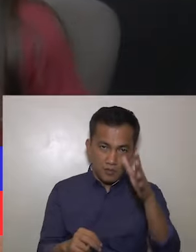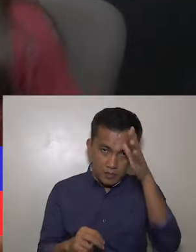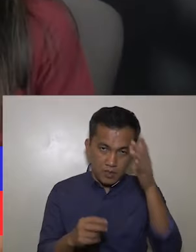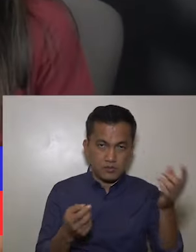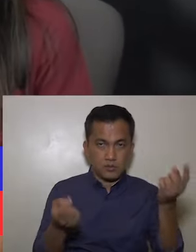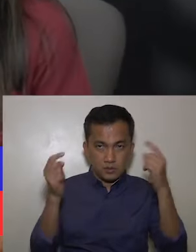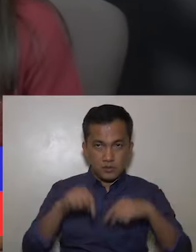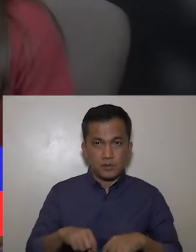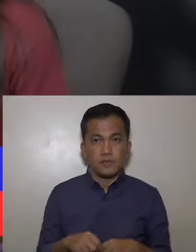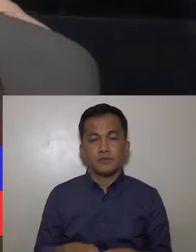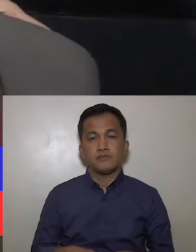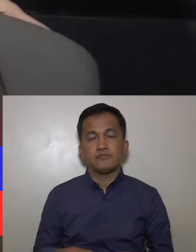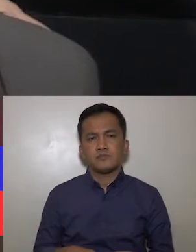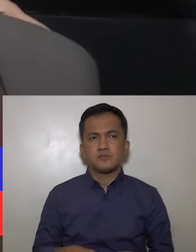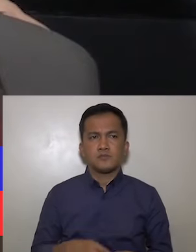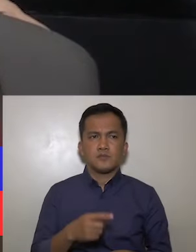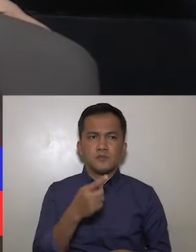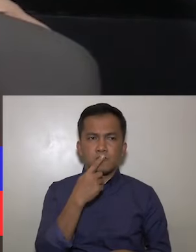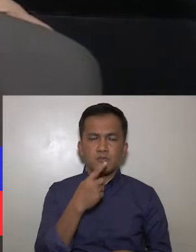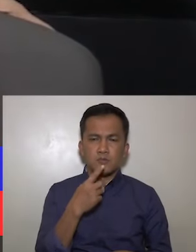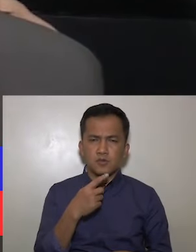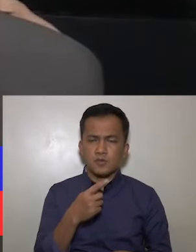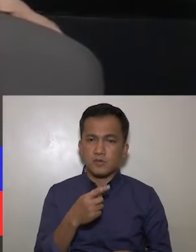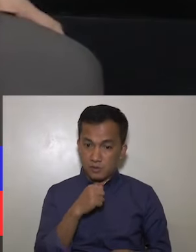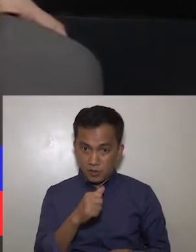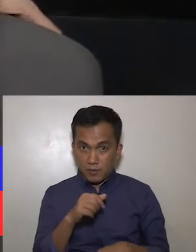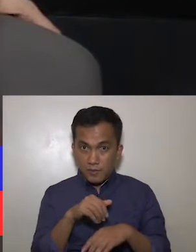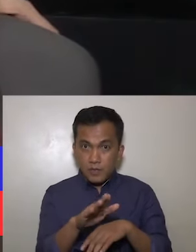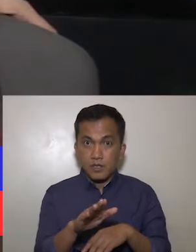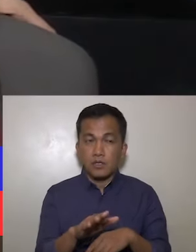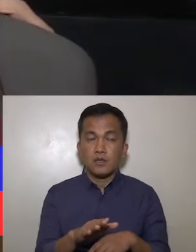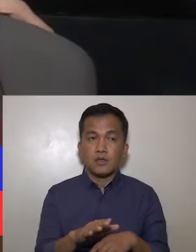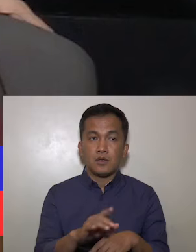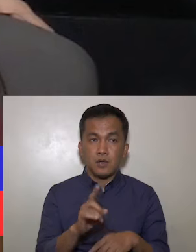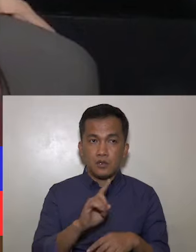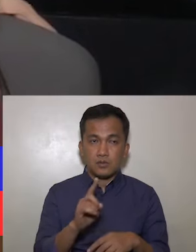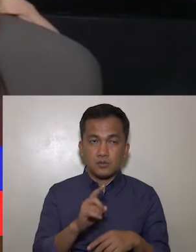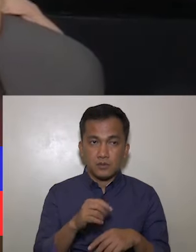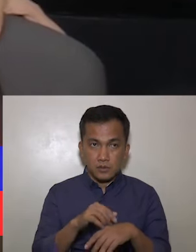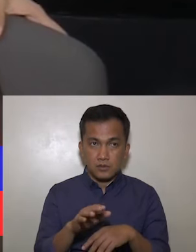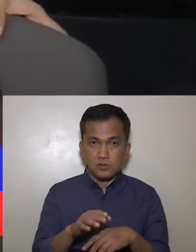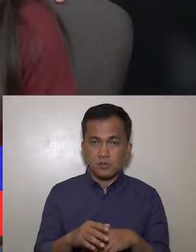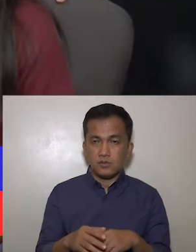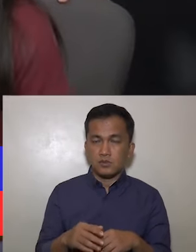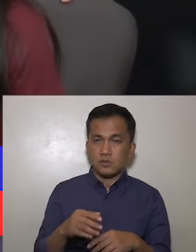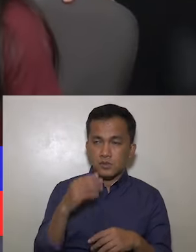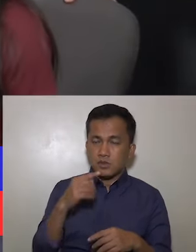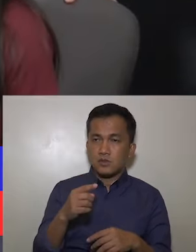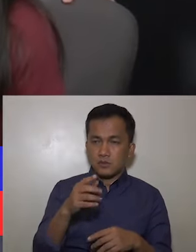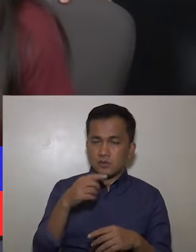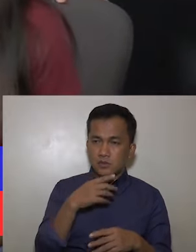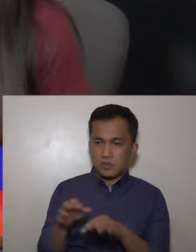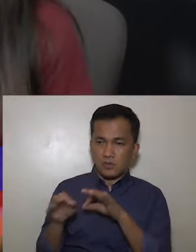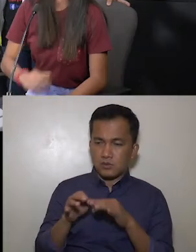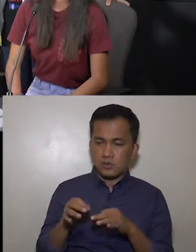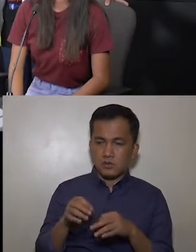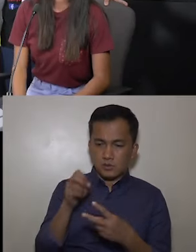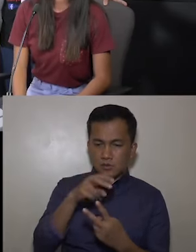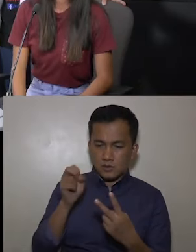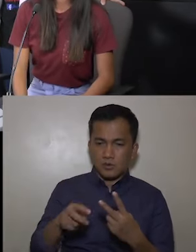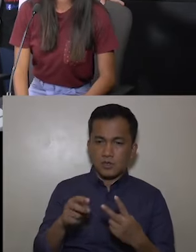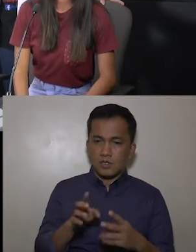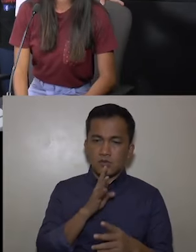Pa, nandito na kami. Anong sabi mo na hindi ako nagpapadala? Anong ba naman nagpapadala? Kasi sinatakot kami ng kabit mo eh. Na